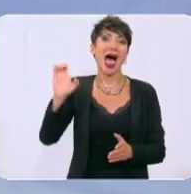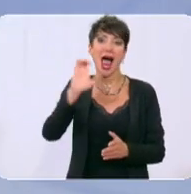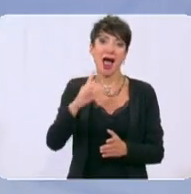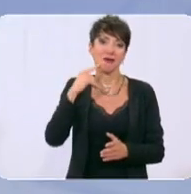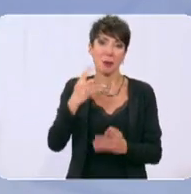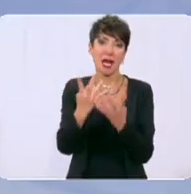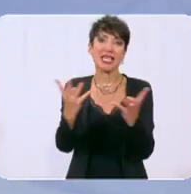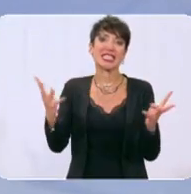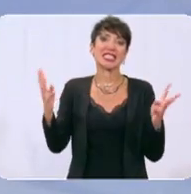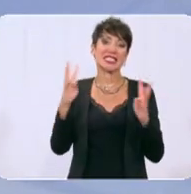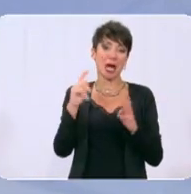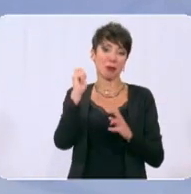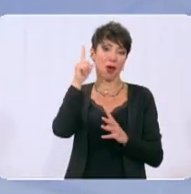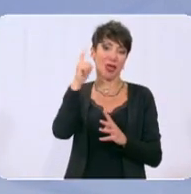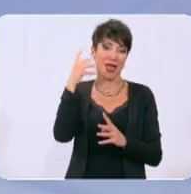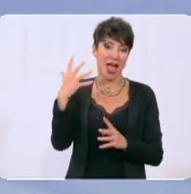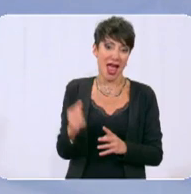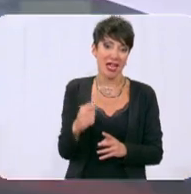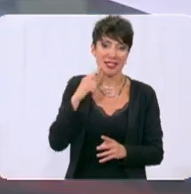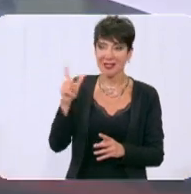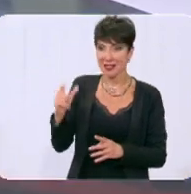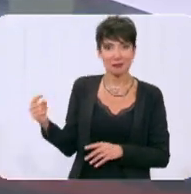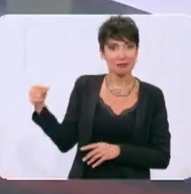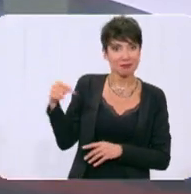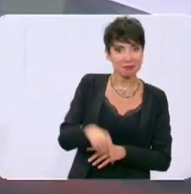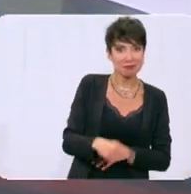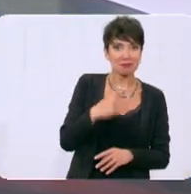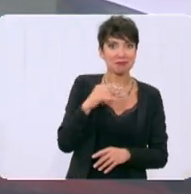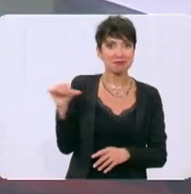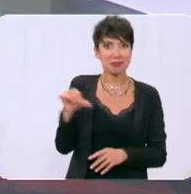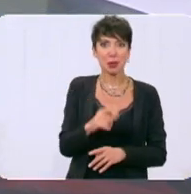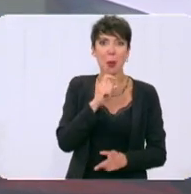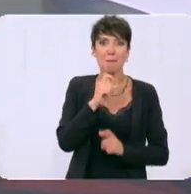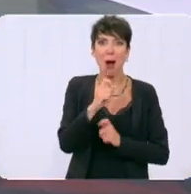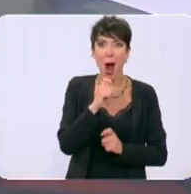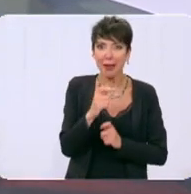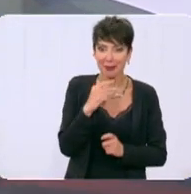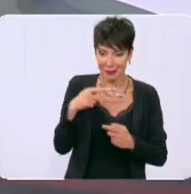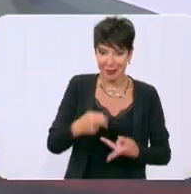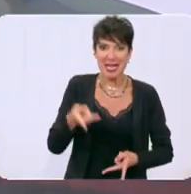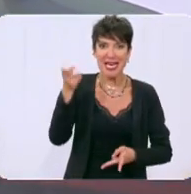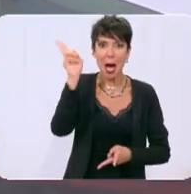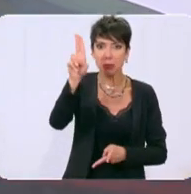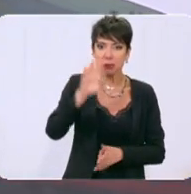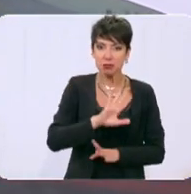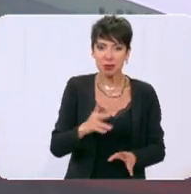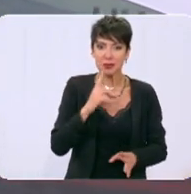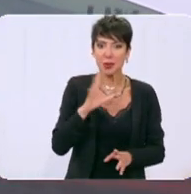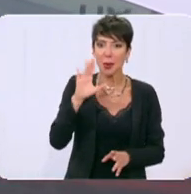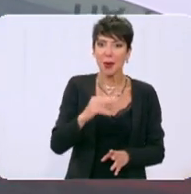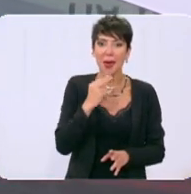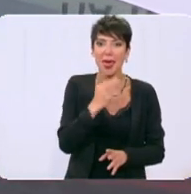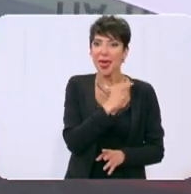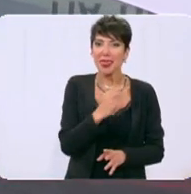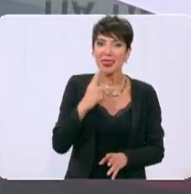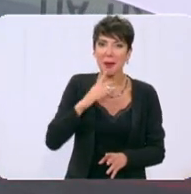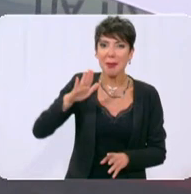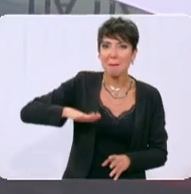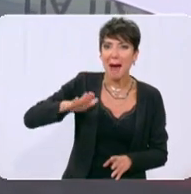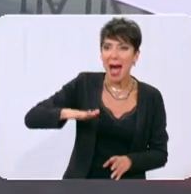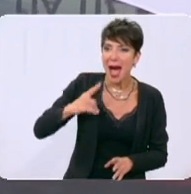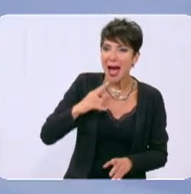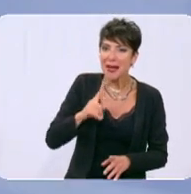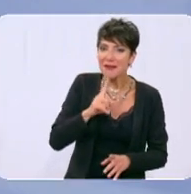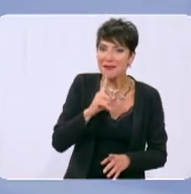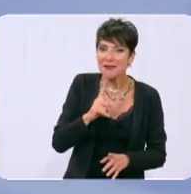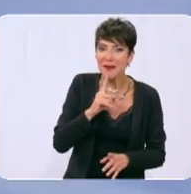ΖΑΠ. Εσείς όμως επιστρέφετε στα πάτρια εδάφη. Πολιτικά τουλάχιστον, στο έτσι. Καταφύγιο των παιδικών σας χρόνων, όπως έχετε γράψει. Και έτσι είναι. Εδώ